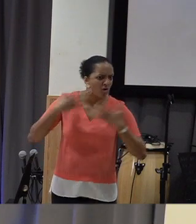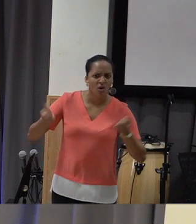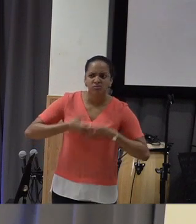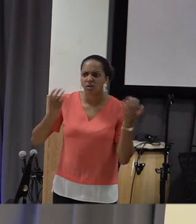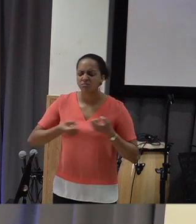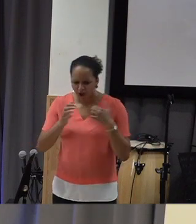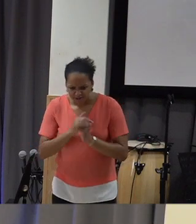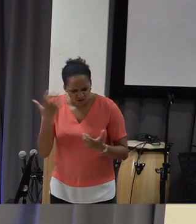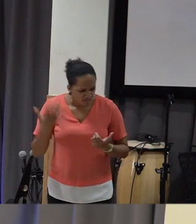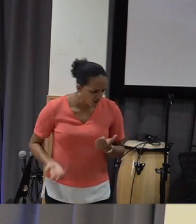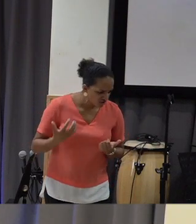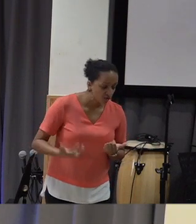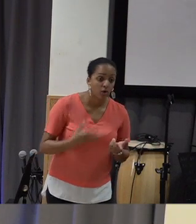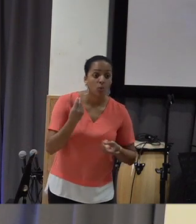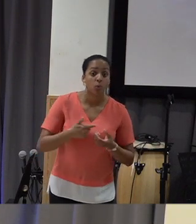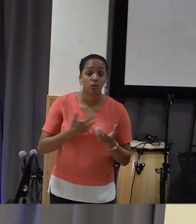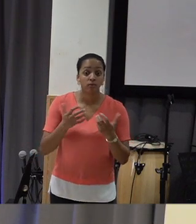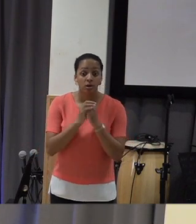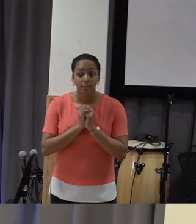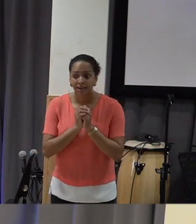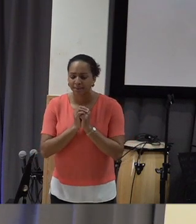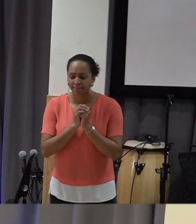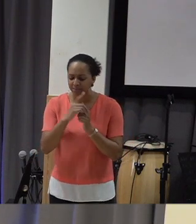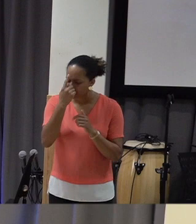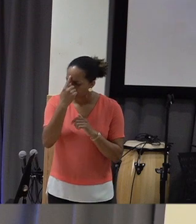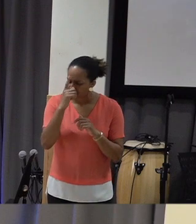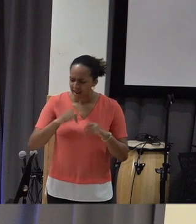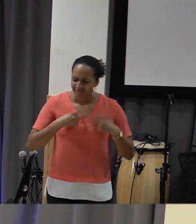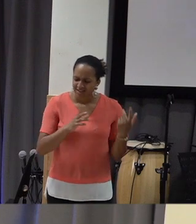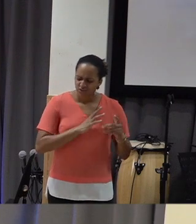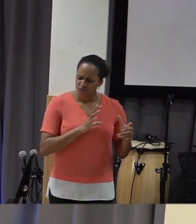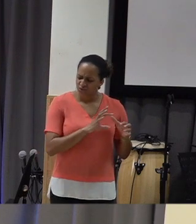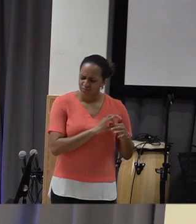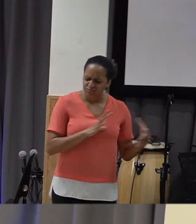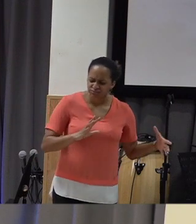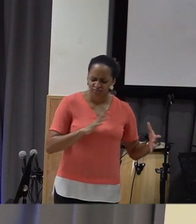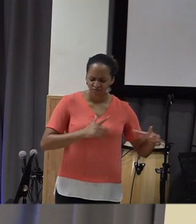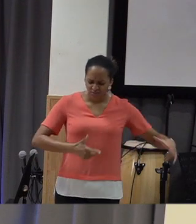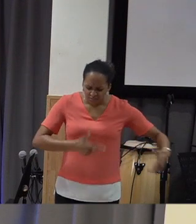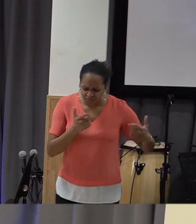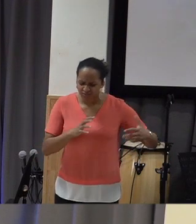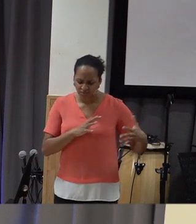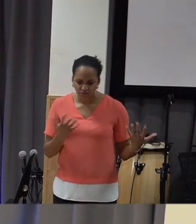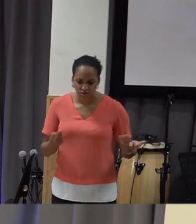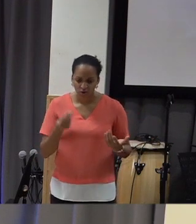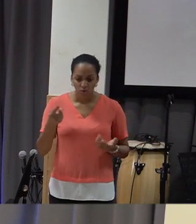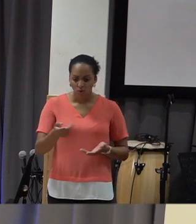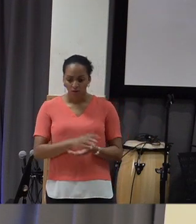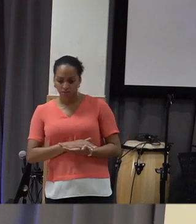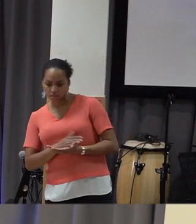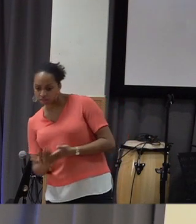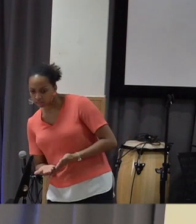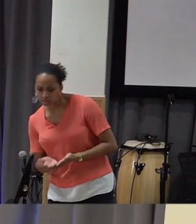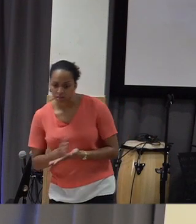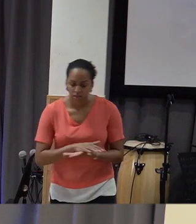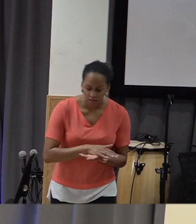pries peut-être, tu essaies peut-être de prier et il y a de la division, des querelles dans ta vie. Tu as peut-être de l'inconstance, tu es comme une girouette ballottée allant de